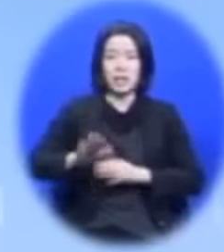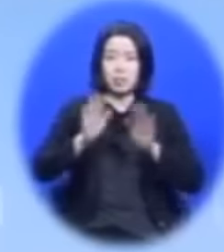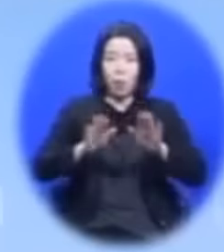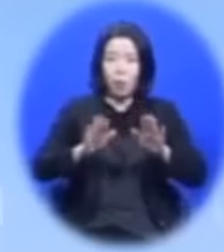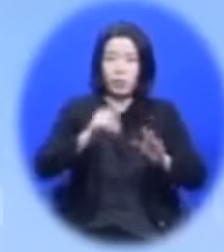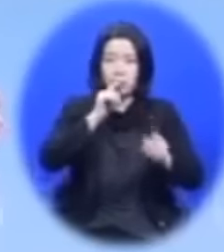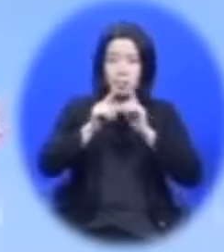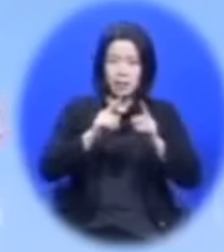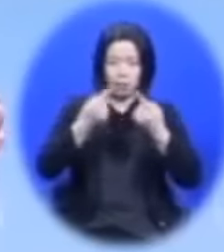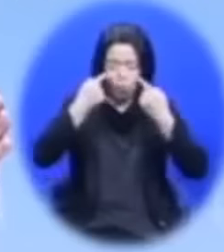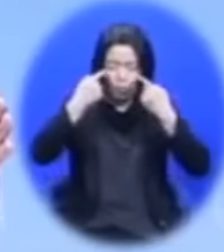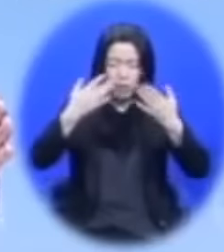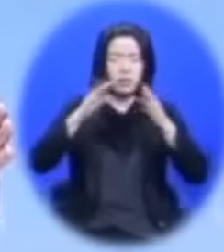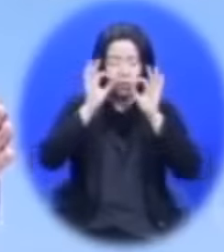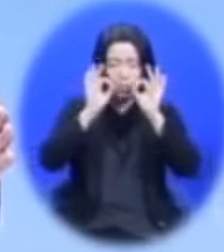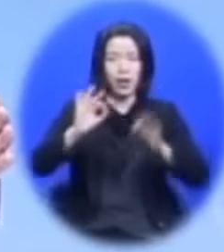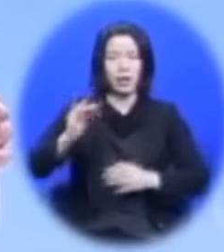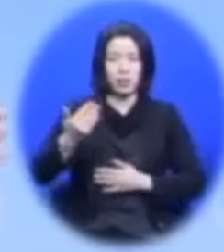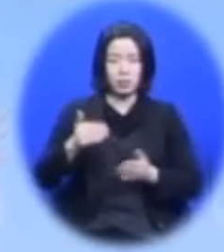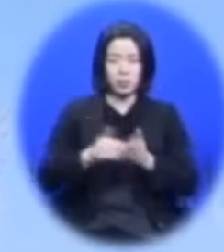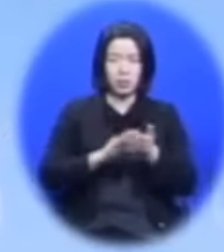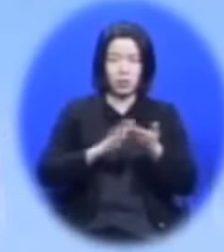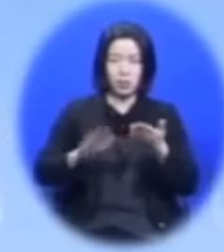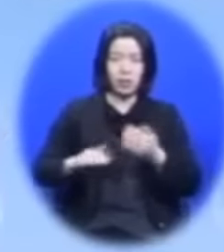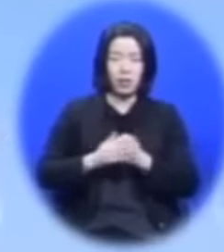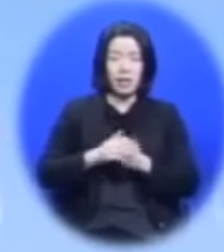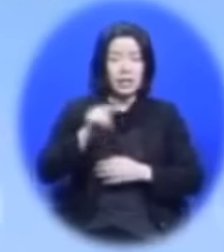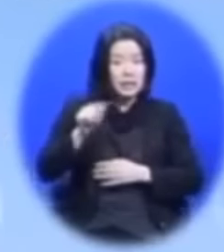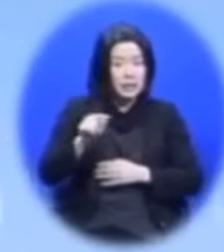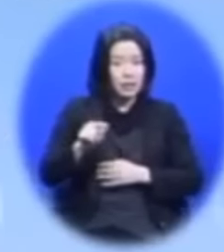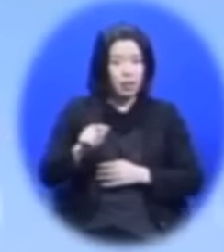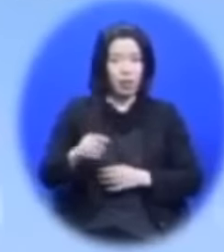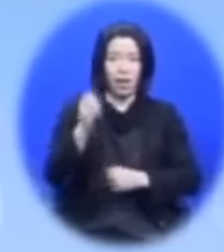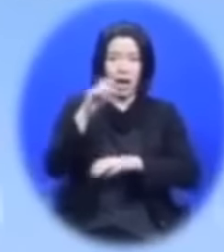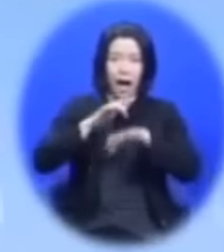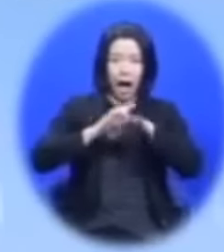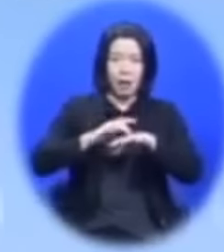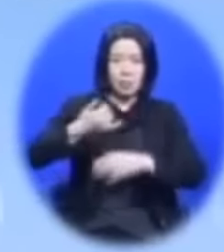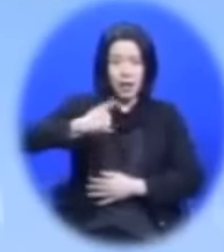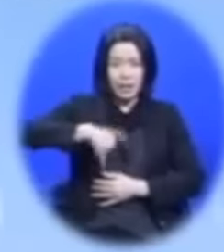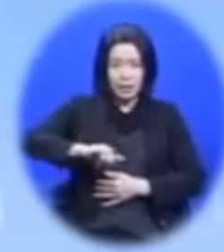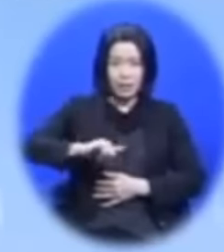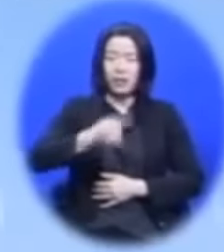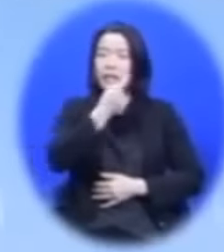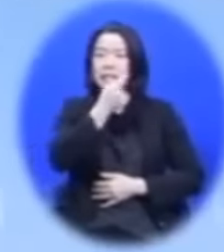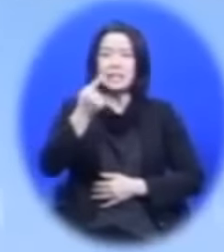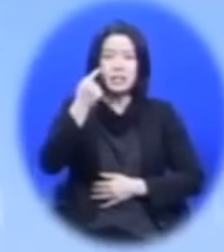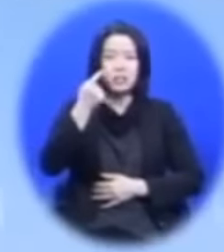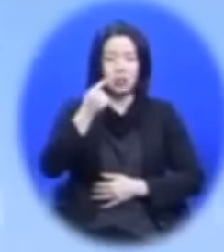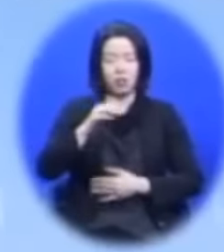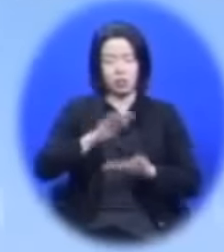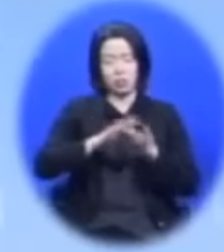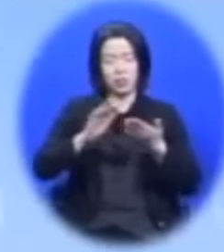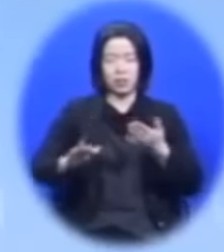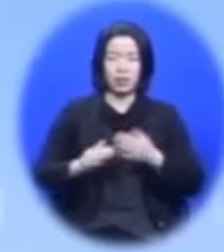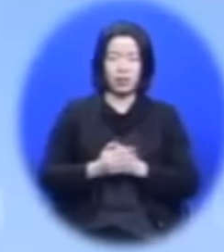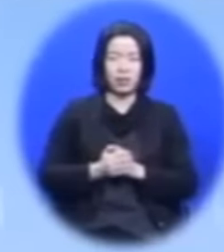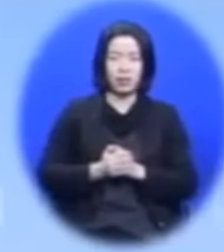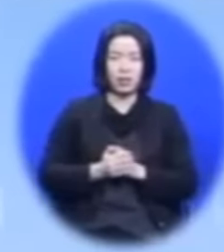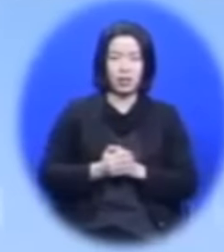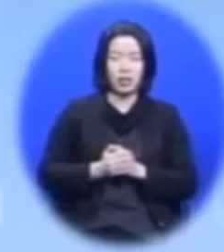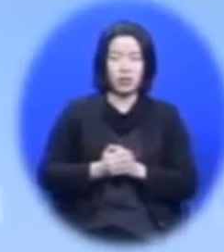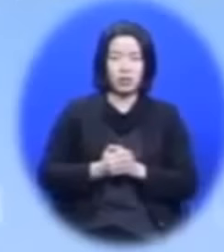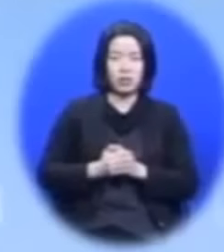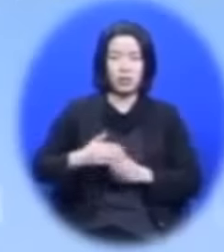말씀을 정확히 보셔야 돼요. 그는 그가 악마의 자녀라고 하는 증거라는 겁니다.